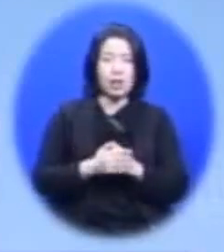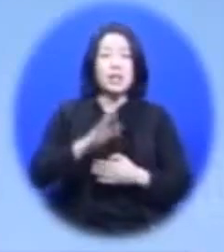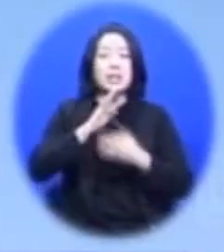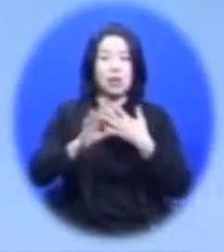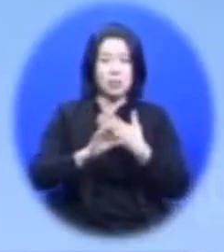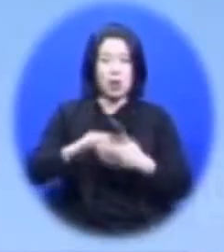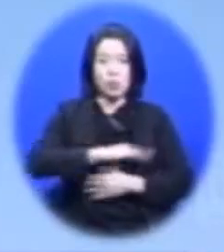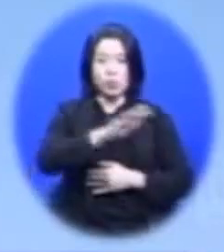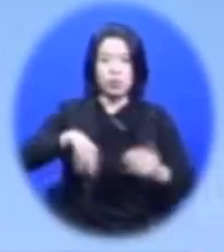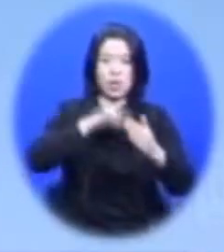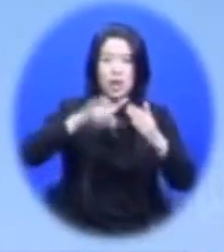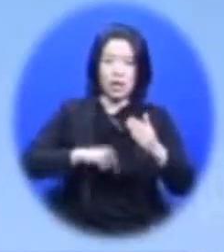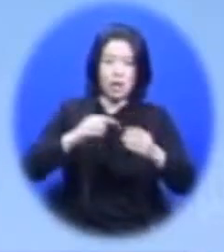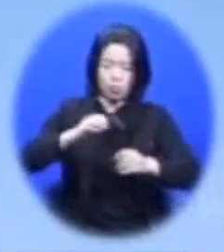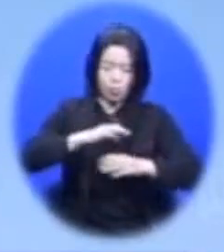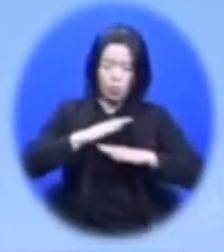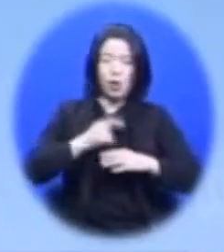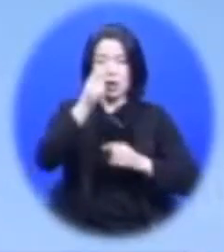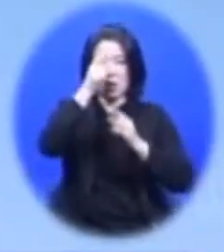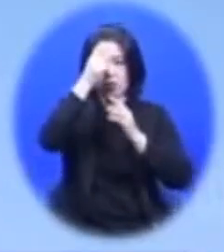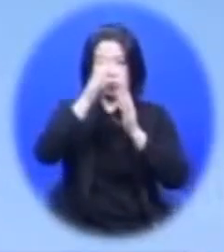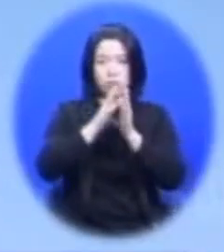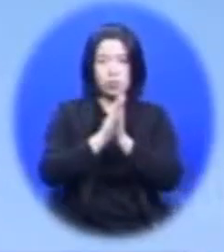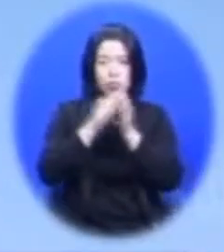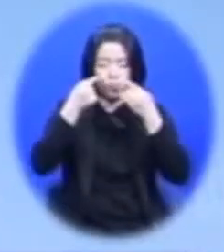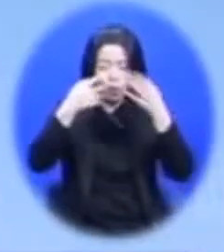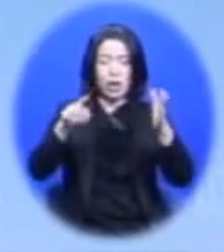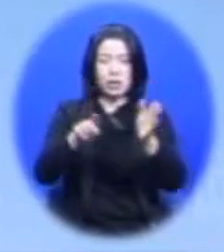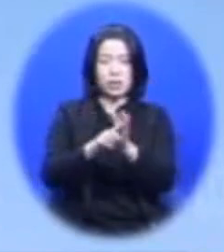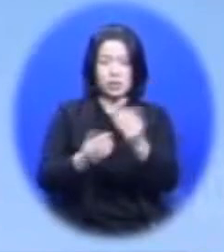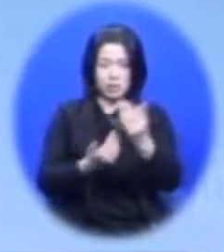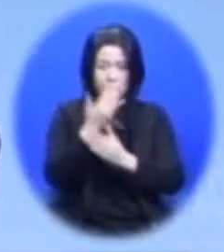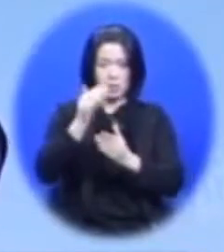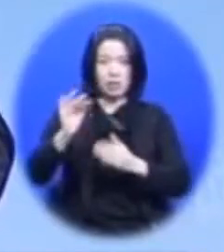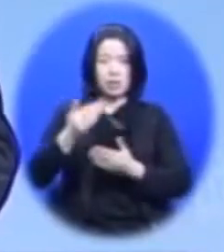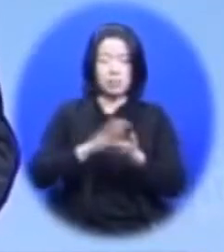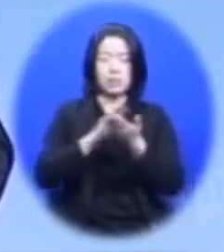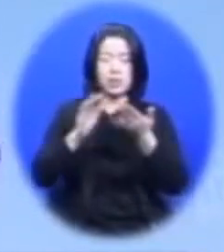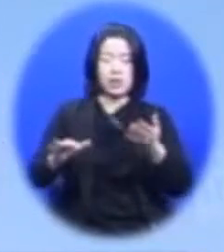그러면 우리 안에 놀라운 기도의 확신이 일어납니다.